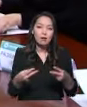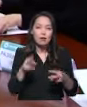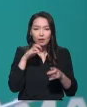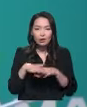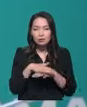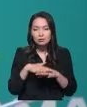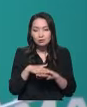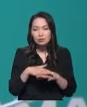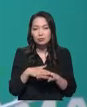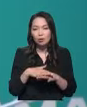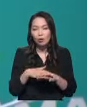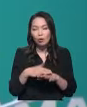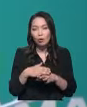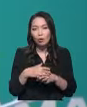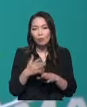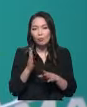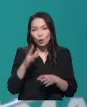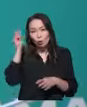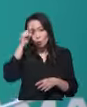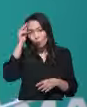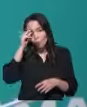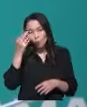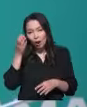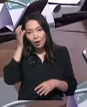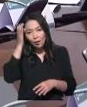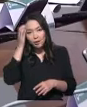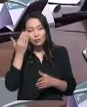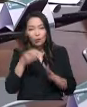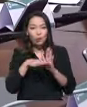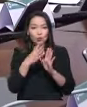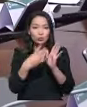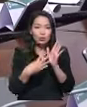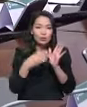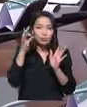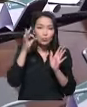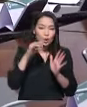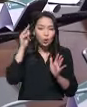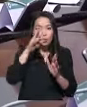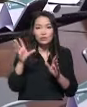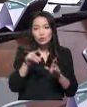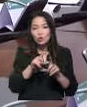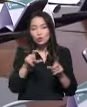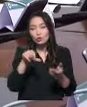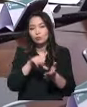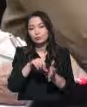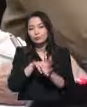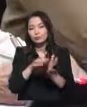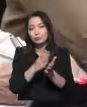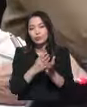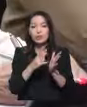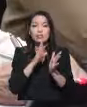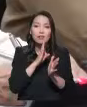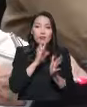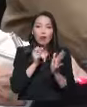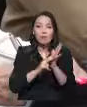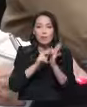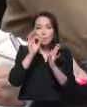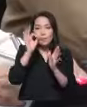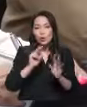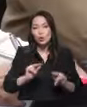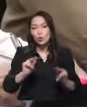страна достигла в сфере образования. Так, 49% учащихся всех школ составляют девочки, а 80%